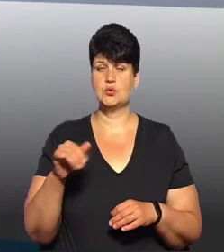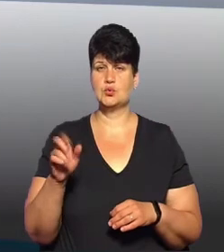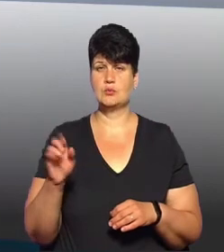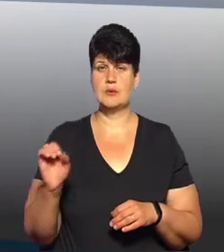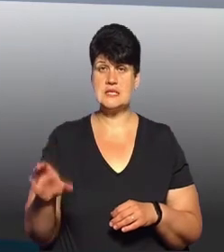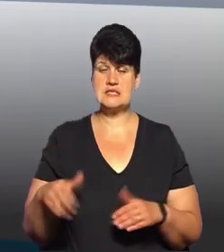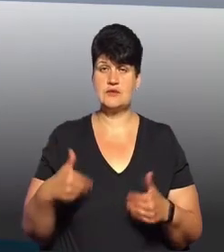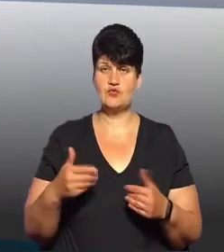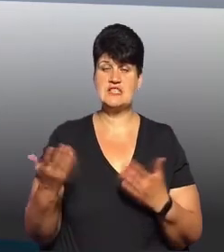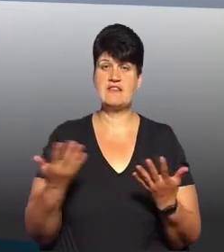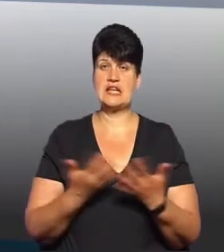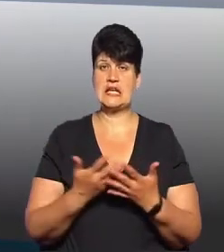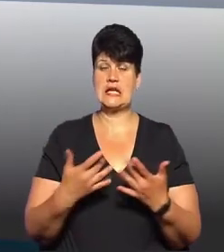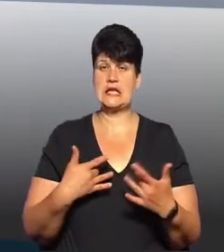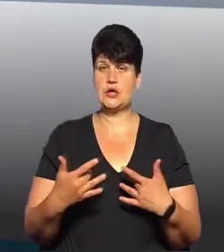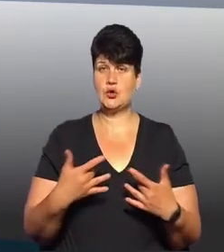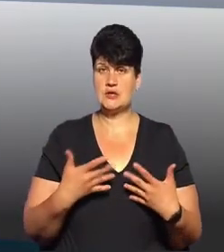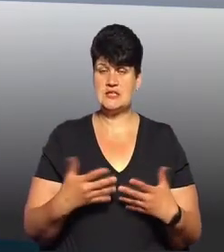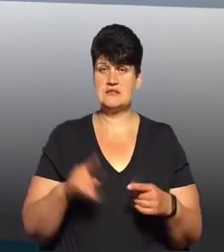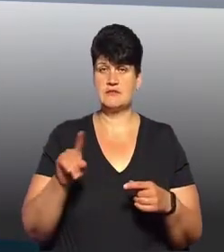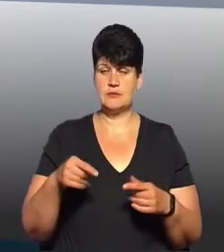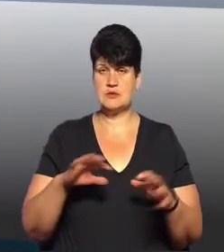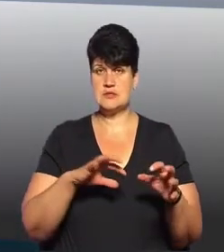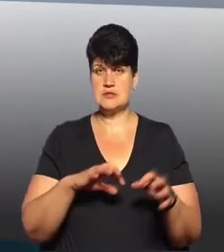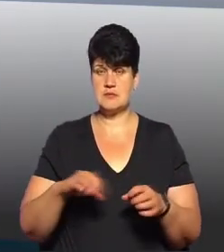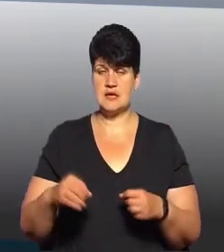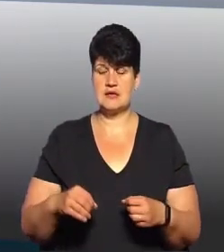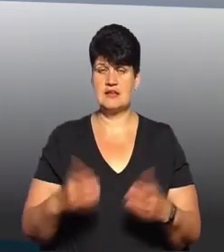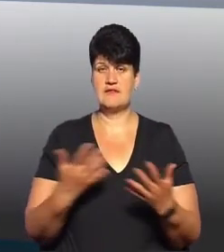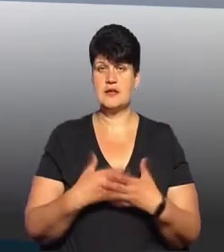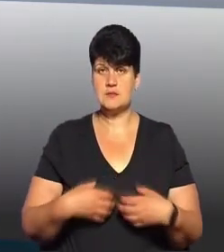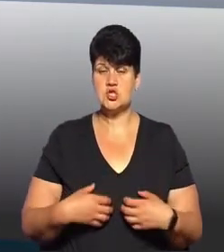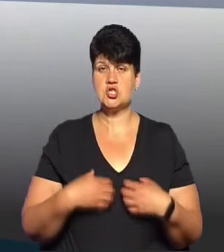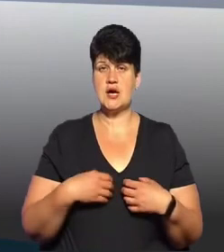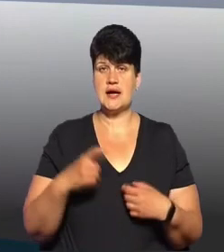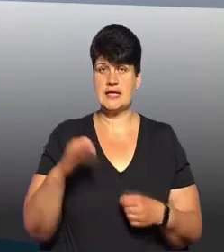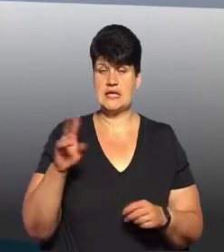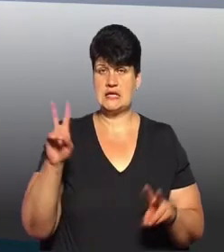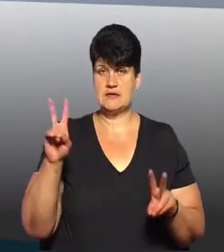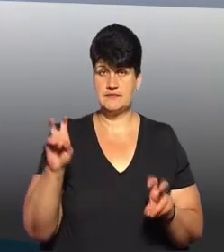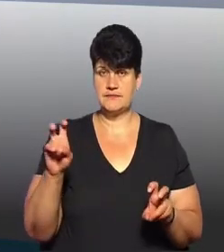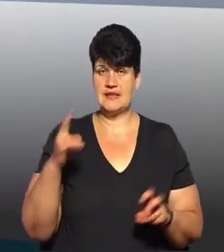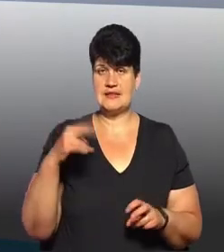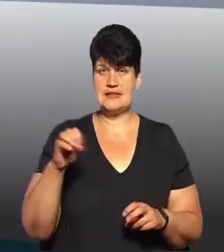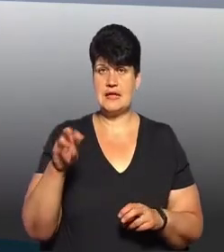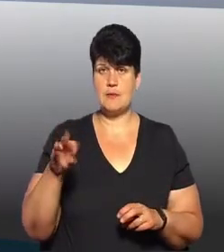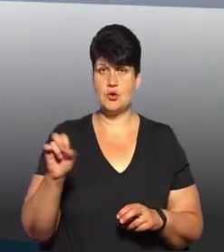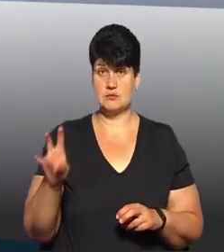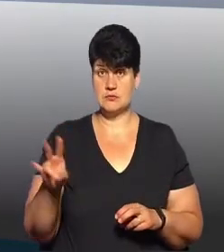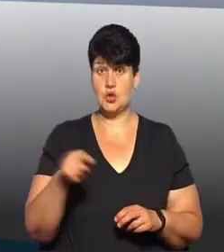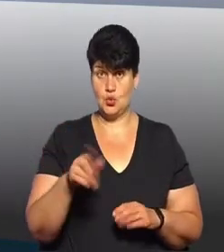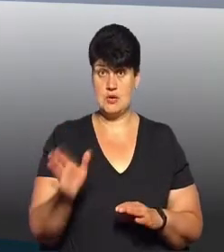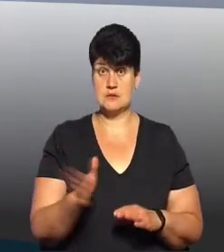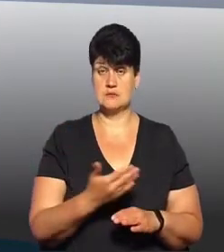кінотеатрів Франківська з вимогою зняти з прокату фільм «Жахів». Він під назвою «Демон», який його зняли, до речі. Це я